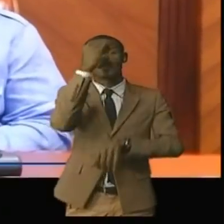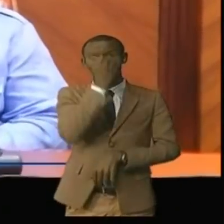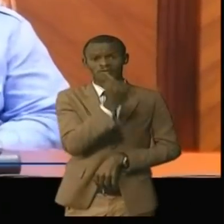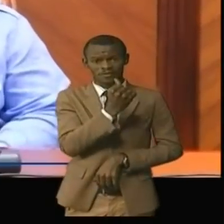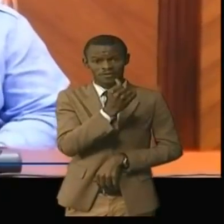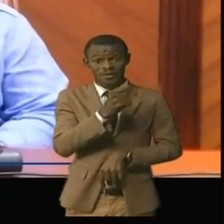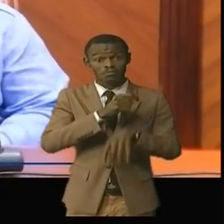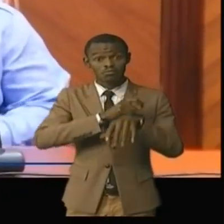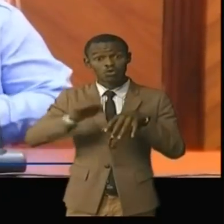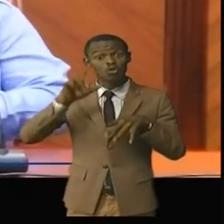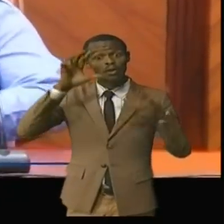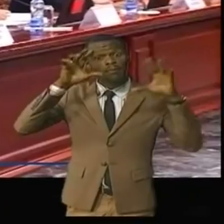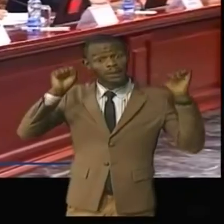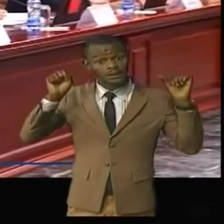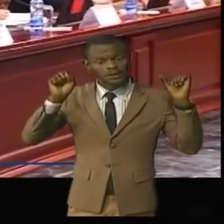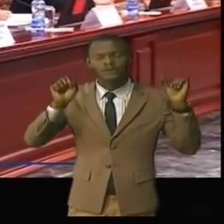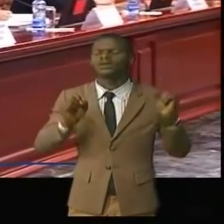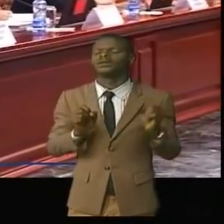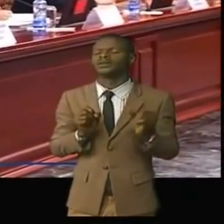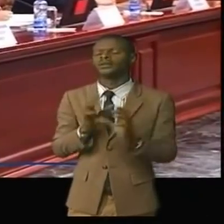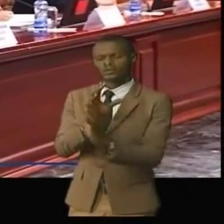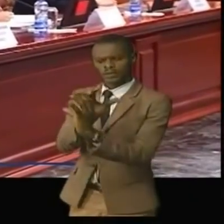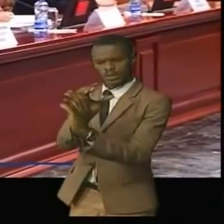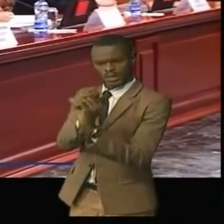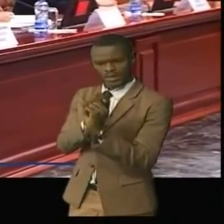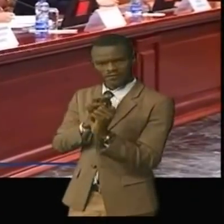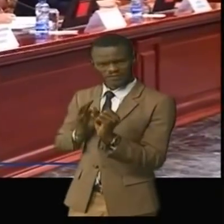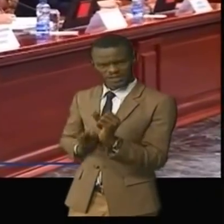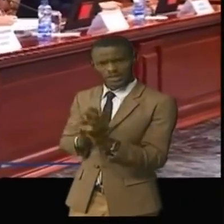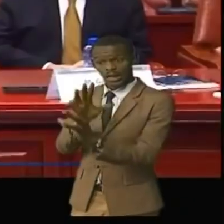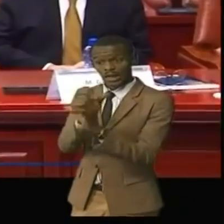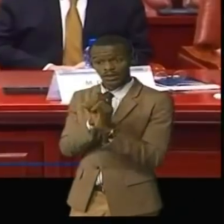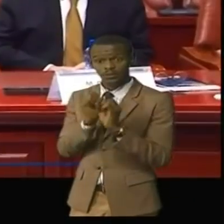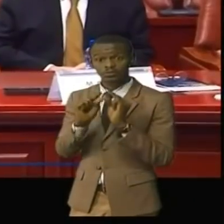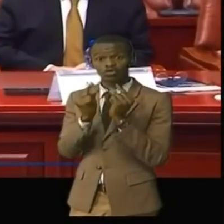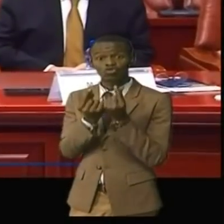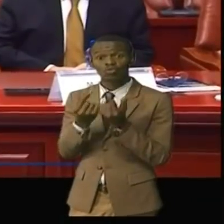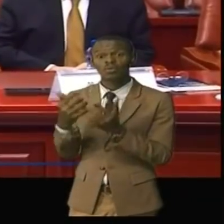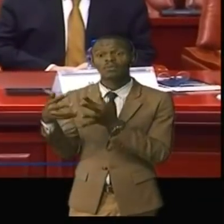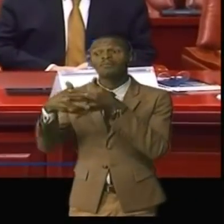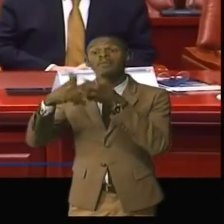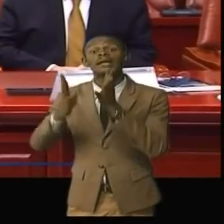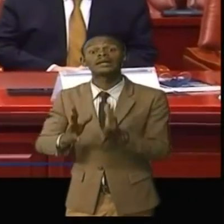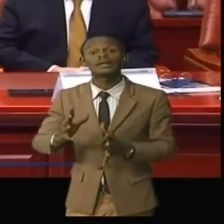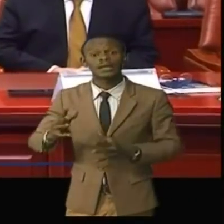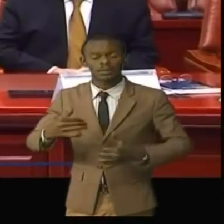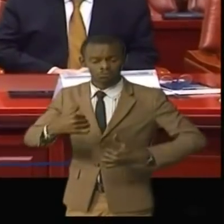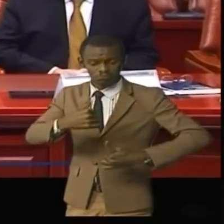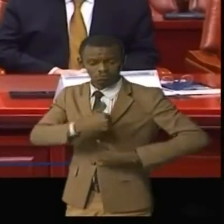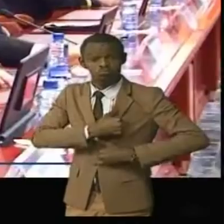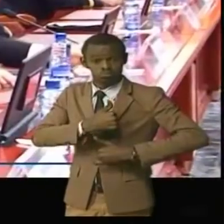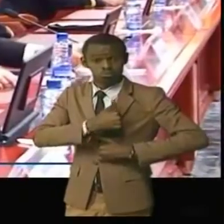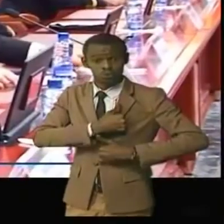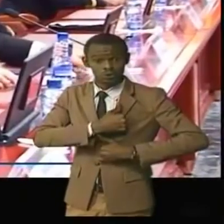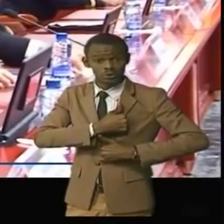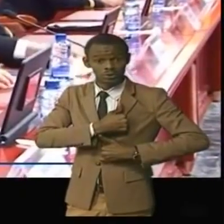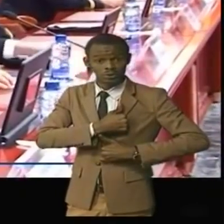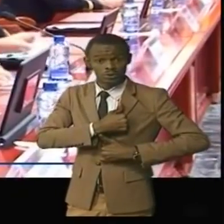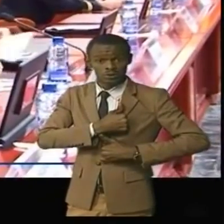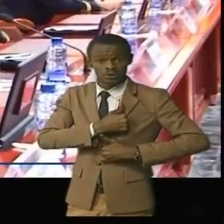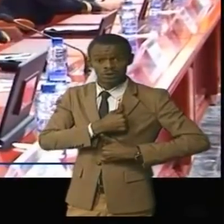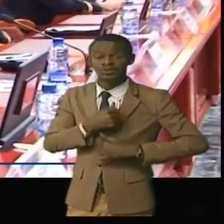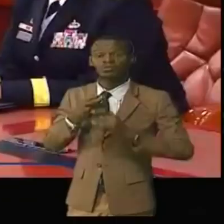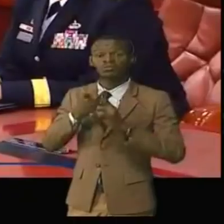Tshilombo s'est entretenu avec une délégation américaine mixte composée des officiers militaires de la Task